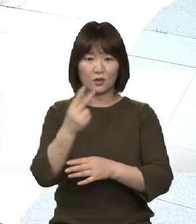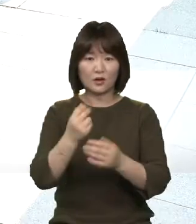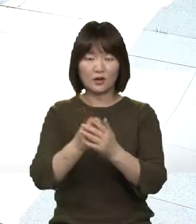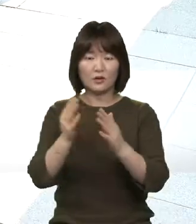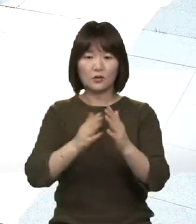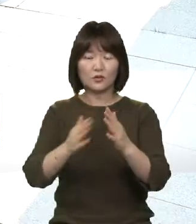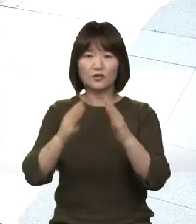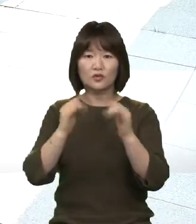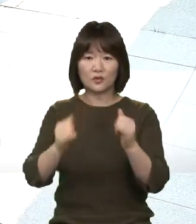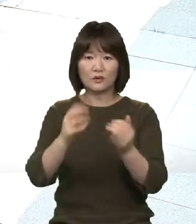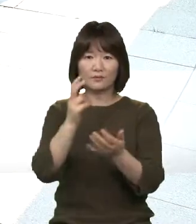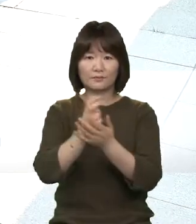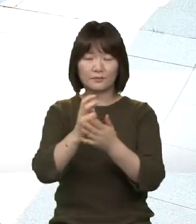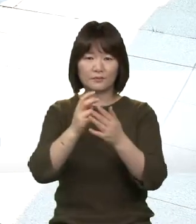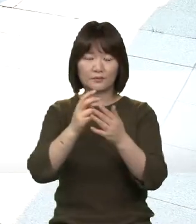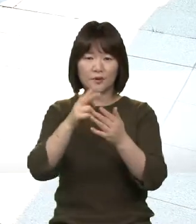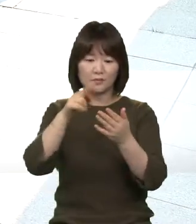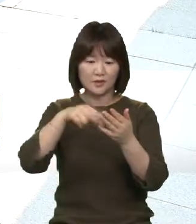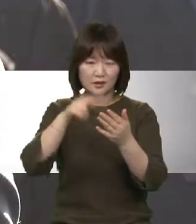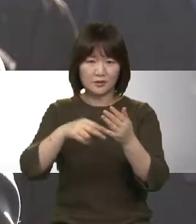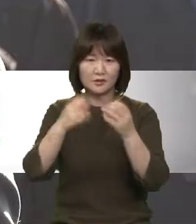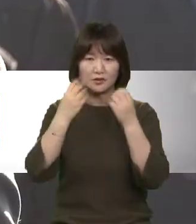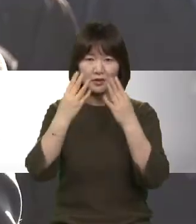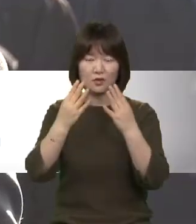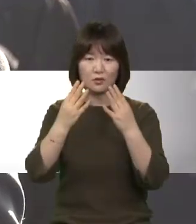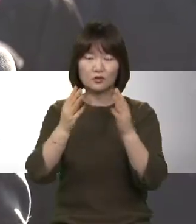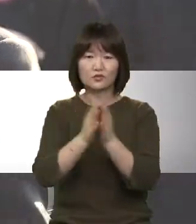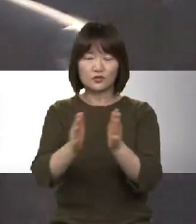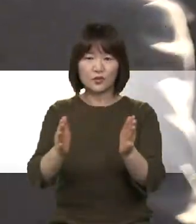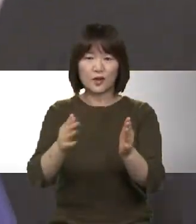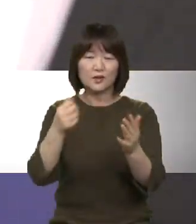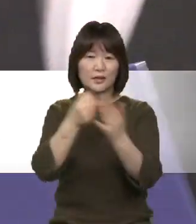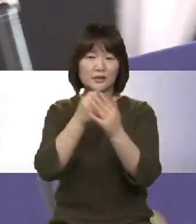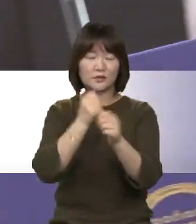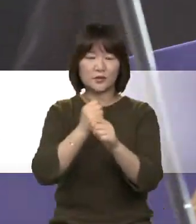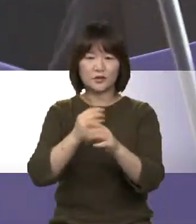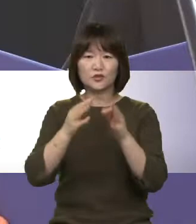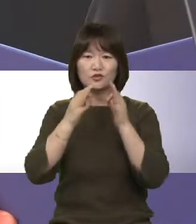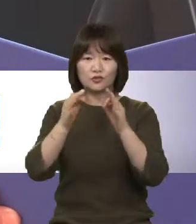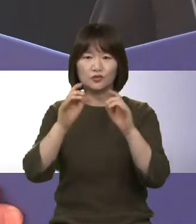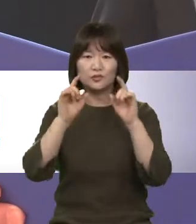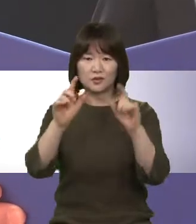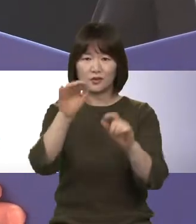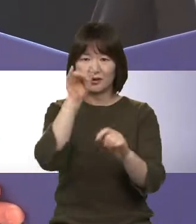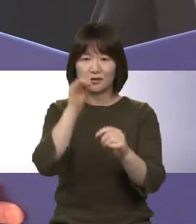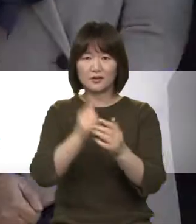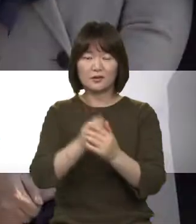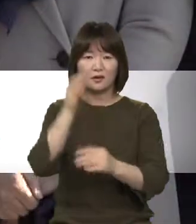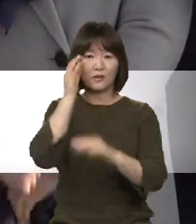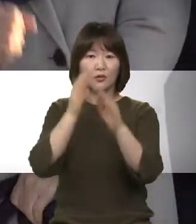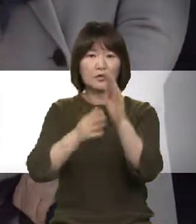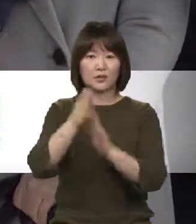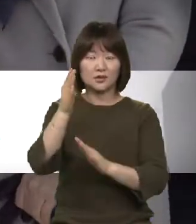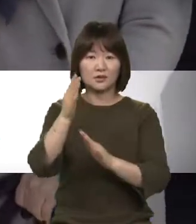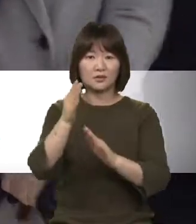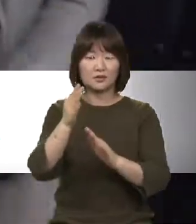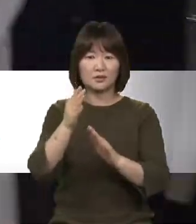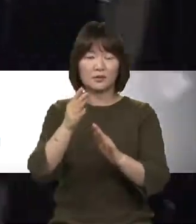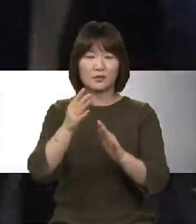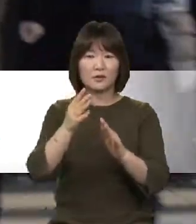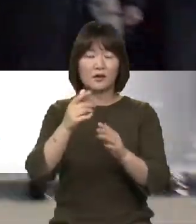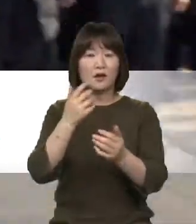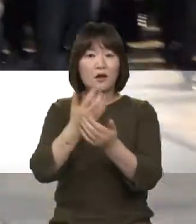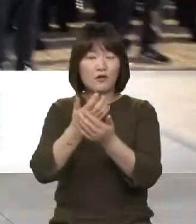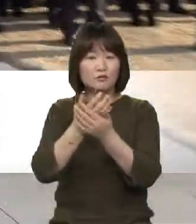공무원 헌장 낭도 새로운 출발을 다짐하는 9 호재 창 등으로 진행됐습니다 포항시 는 경 4년의